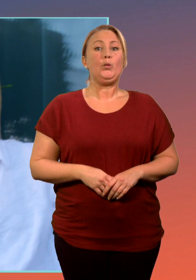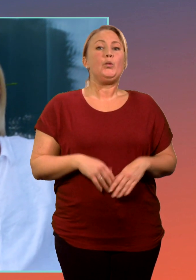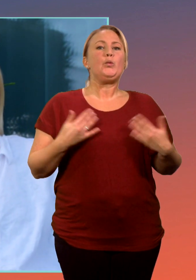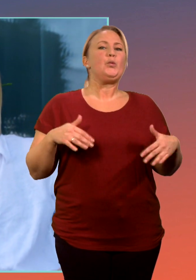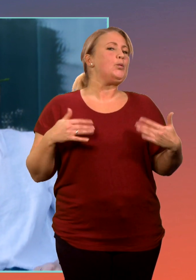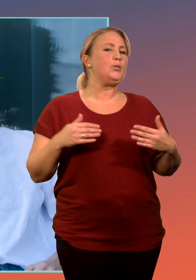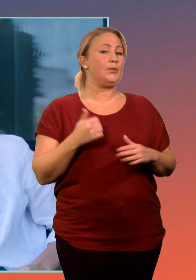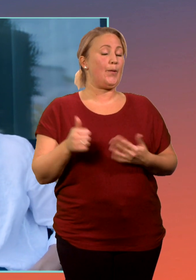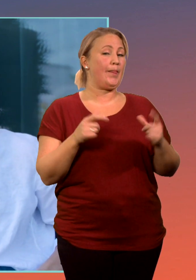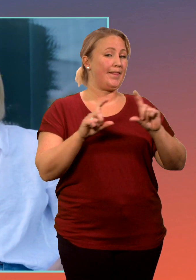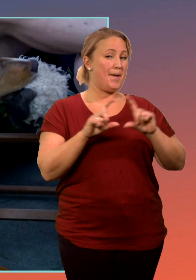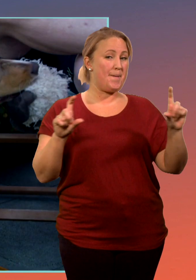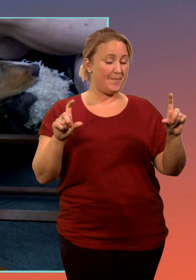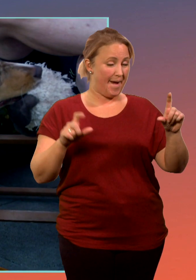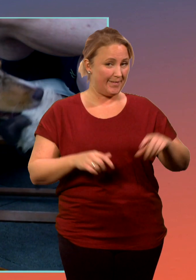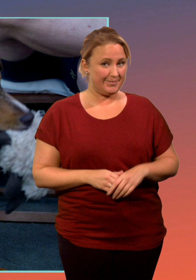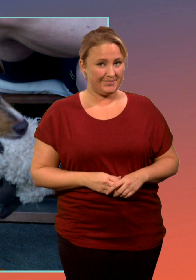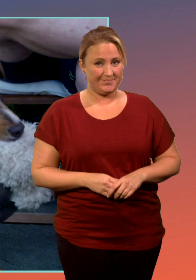Jetzt kommt das geile Thema.